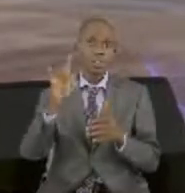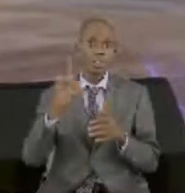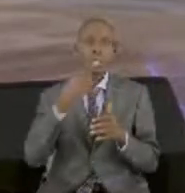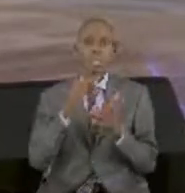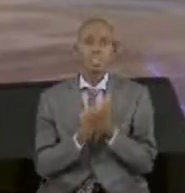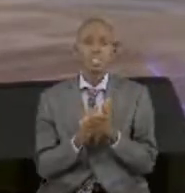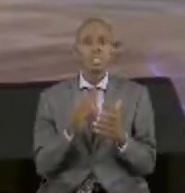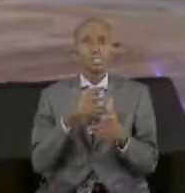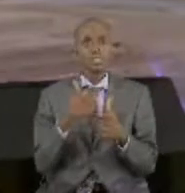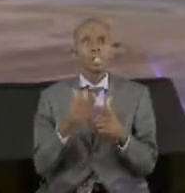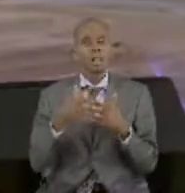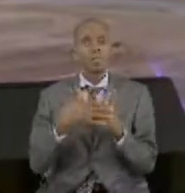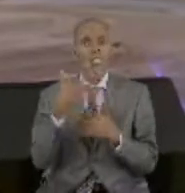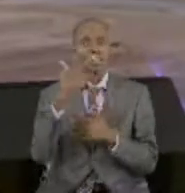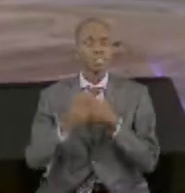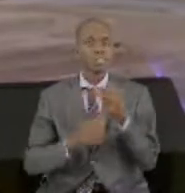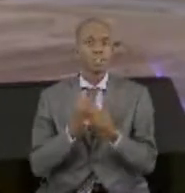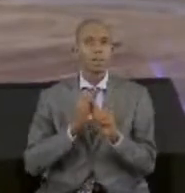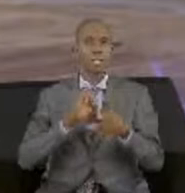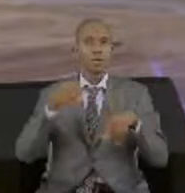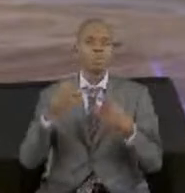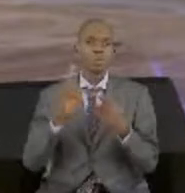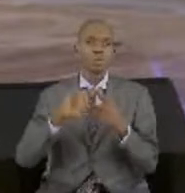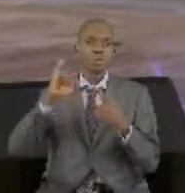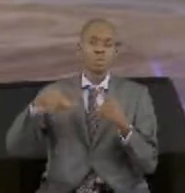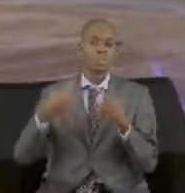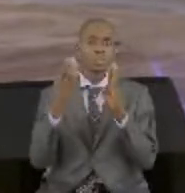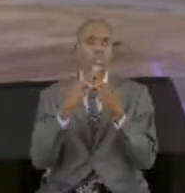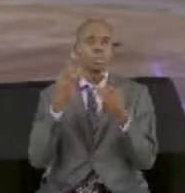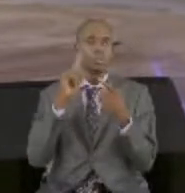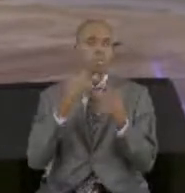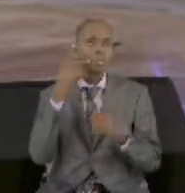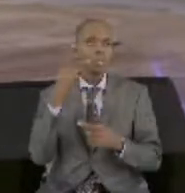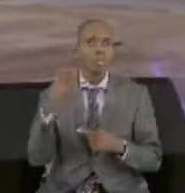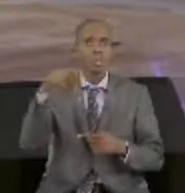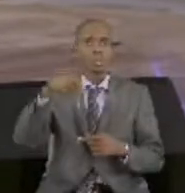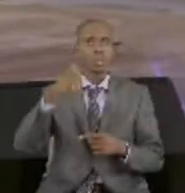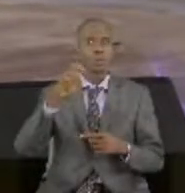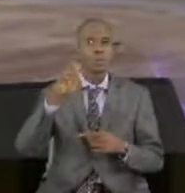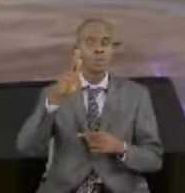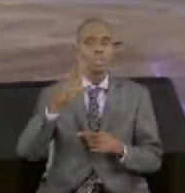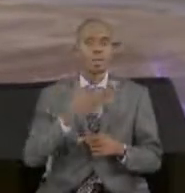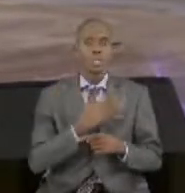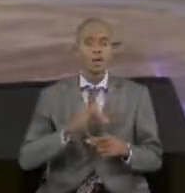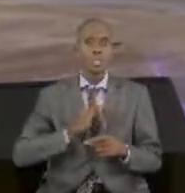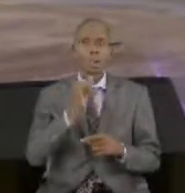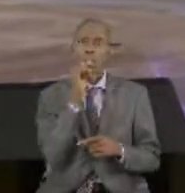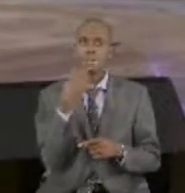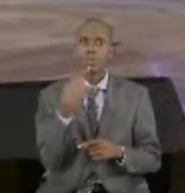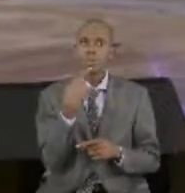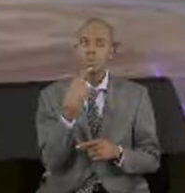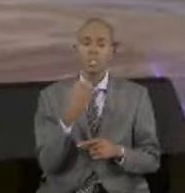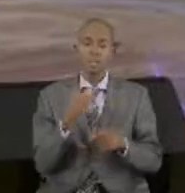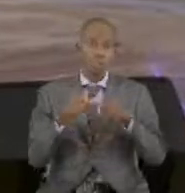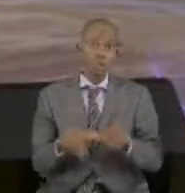je monte à jérusalem pour faire la connaissance de ses faces je demeurerai quinze jours chez